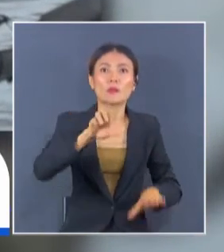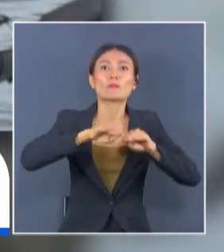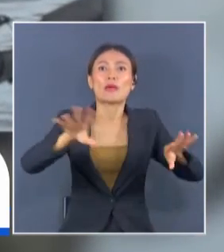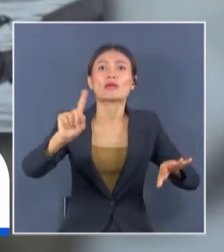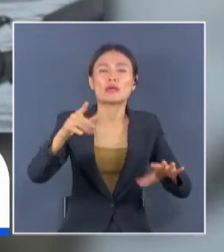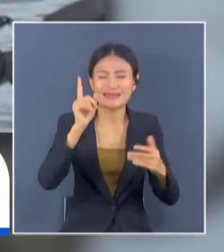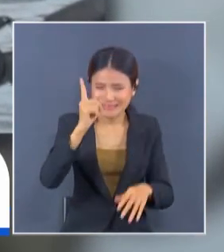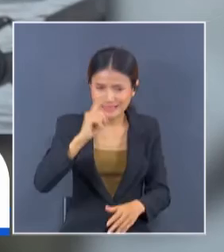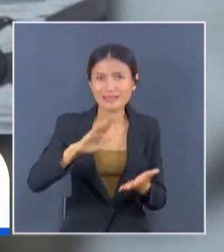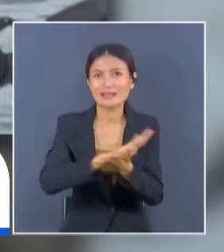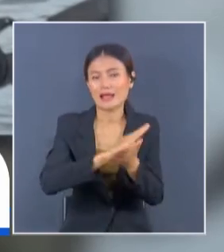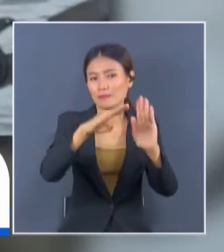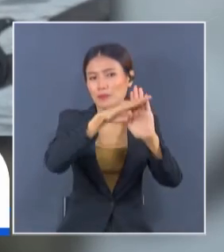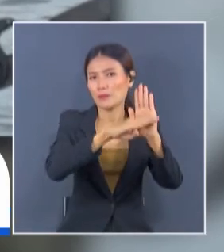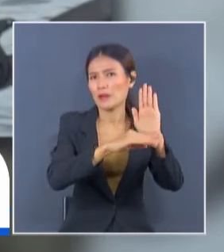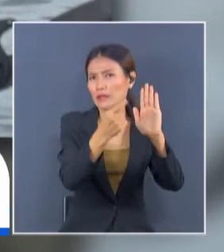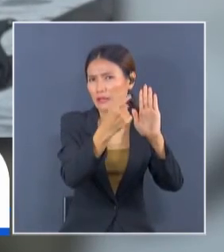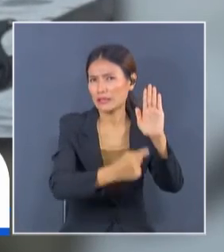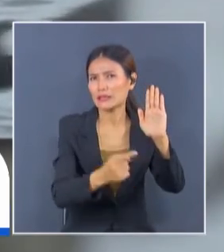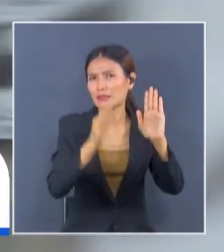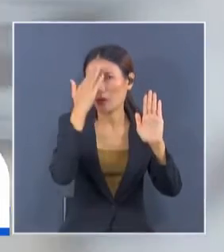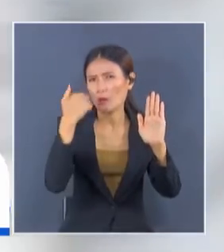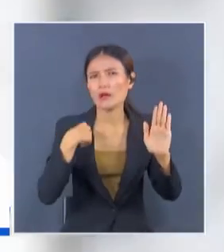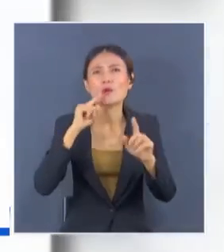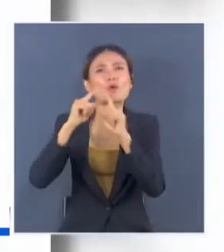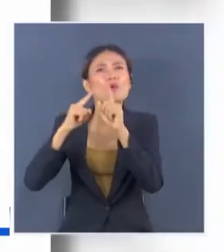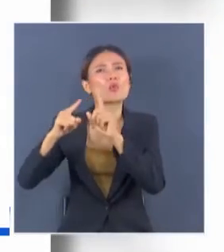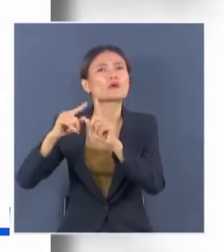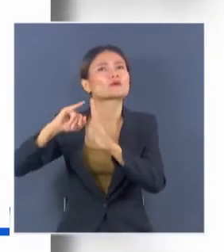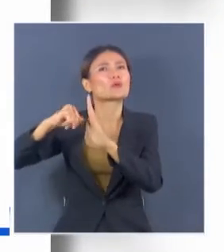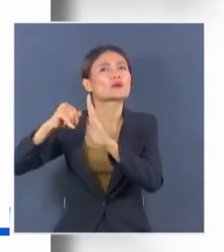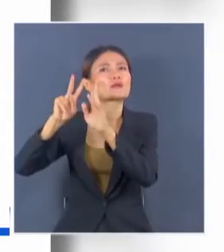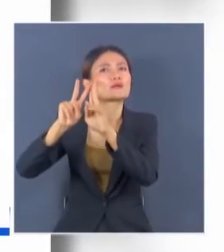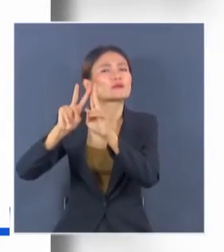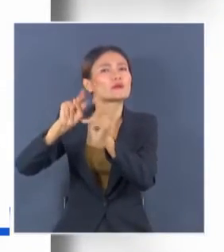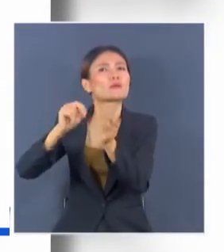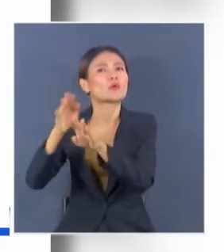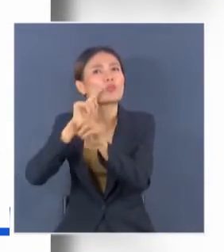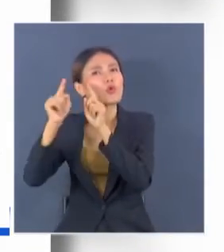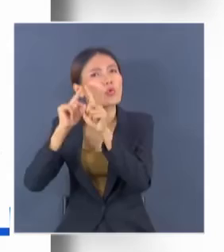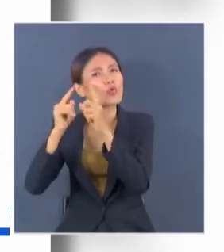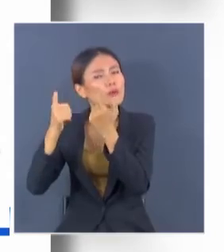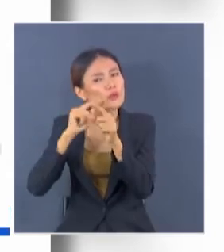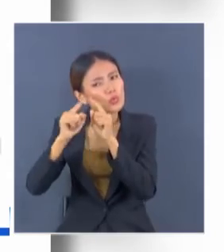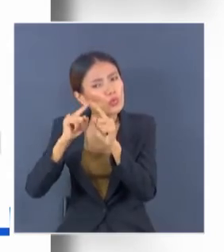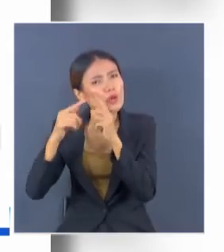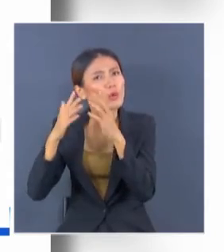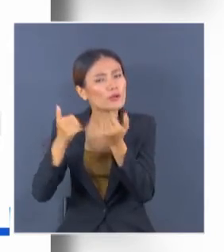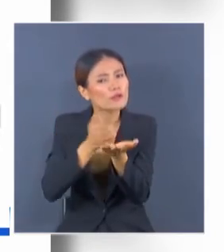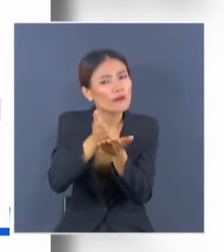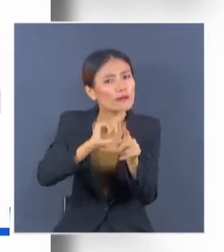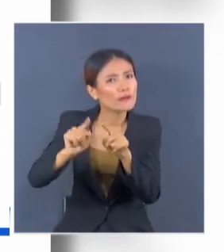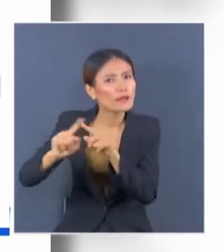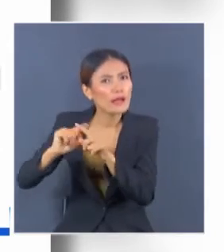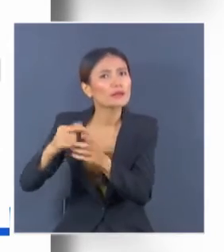ดแรกๆที่ได้มีการพูดคุยกับจังหวัดนครพนมเพื่อหารือความร่วมมือร่วมกันหลายภาคส่วนได้ให้ความอนุเคราะห์อุปกรณ์ที่ส่วน